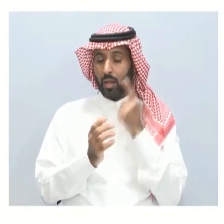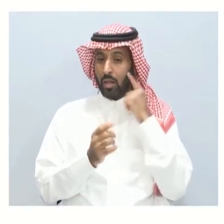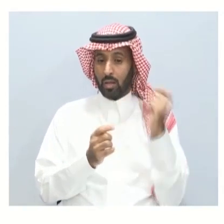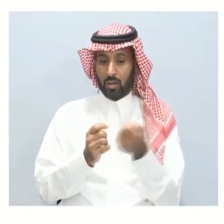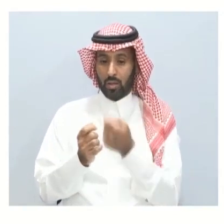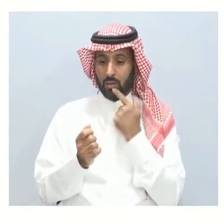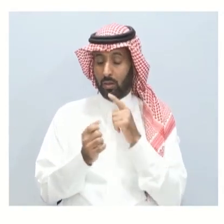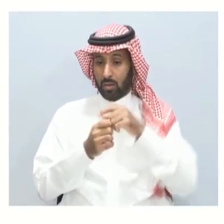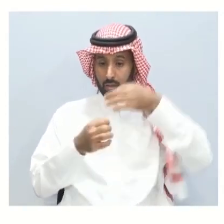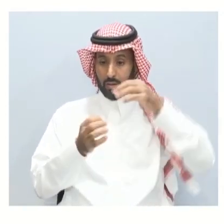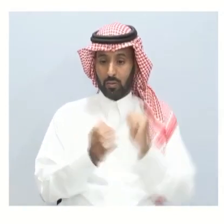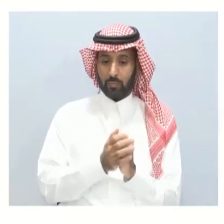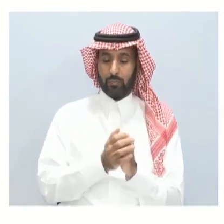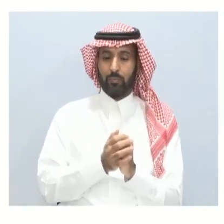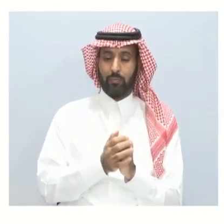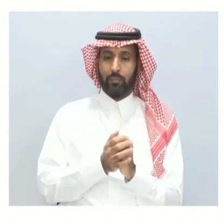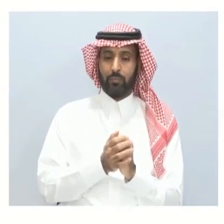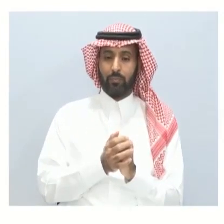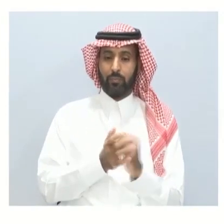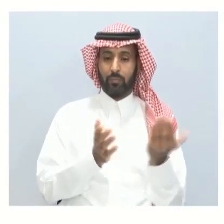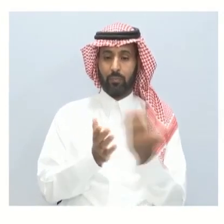بحل ورقه العمل